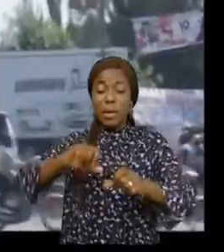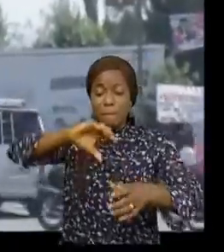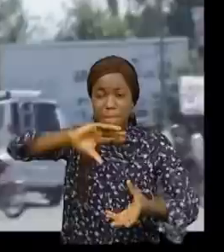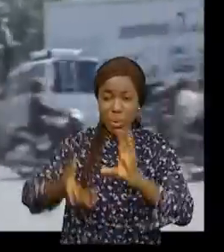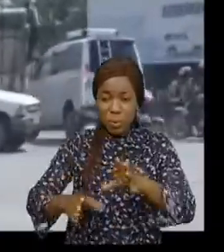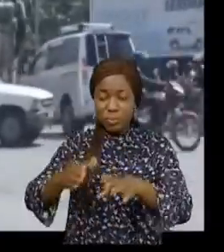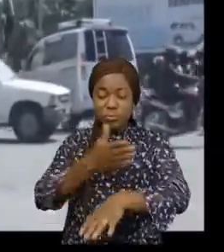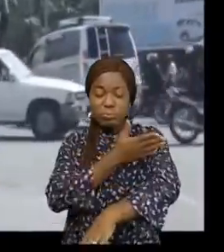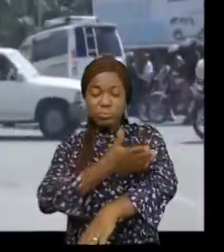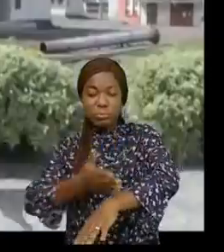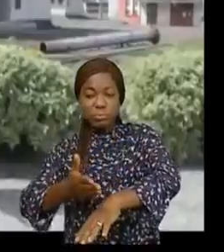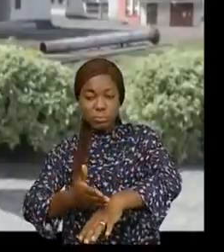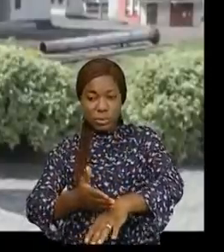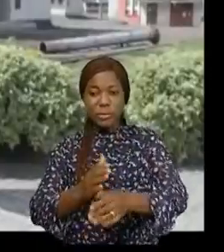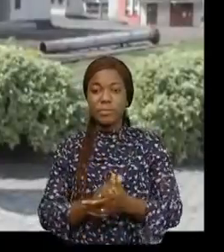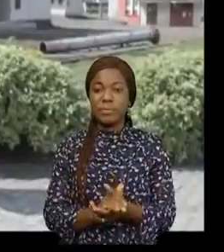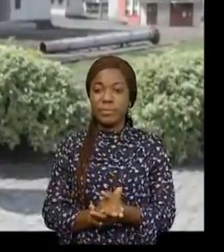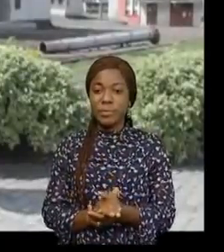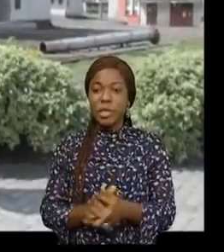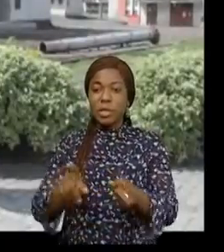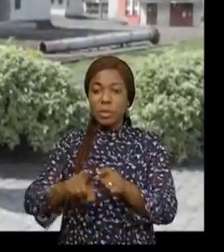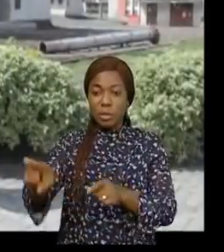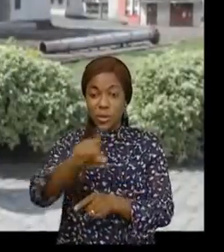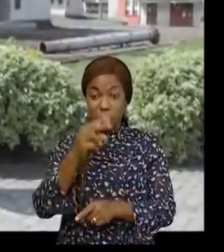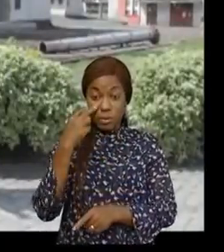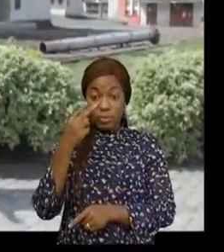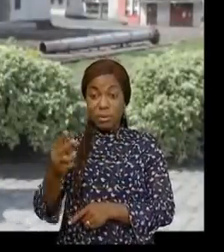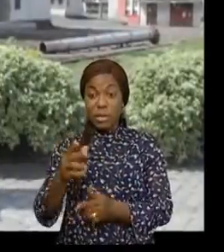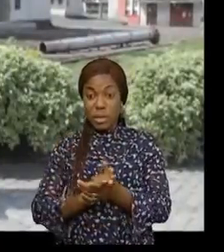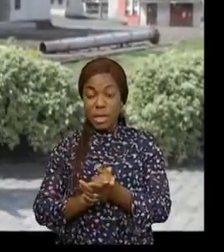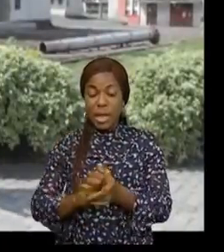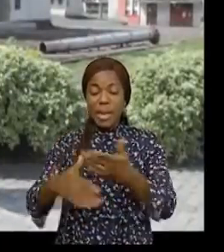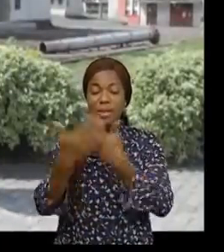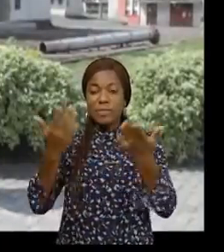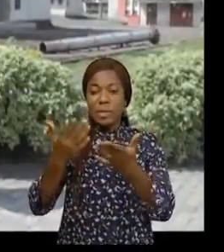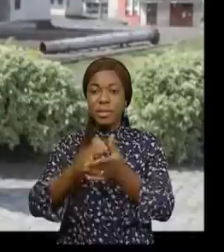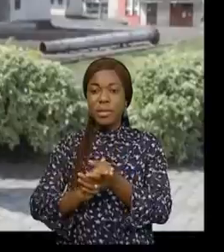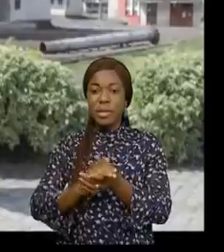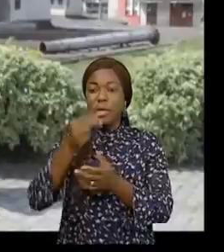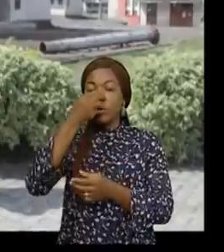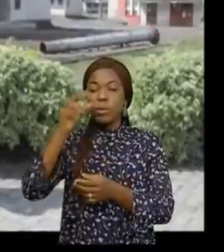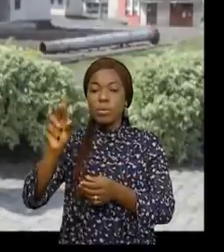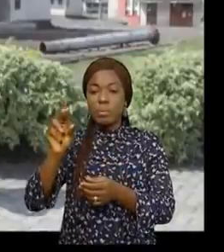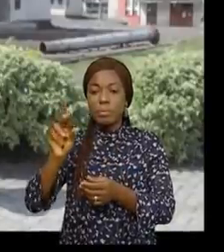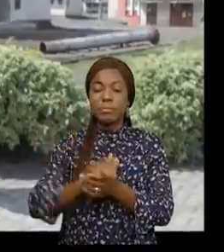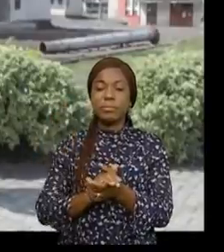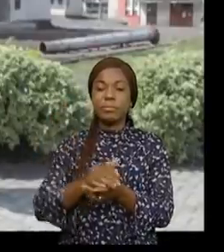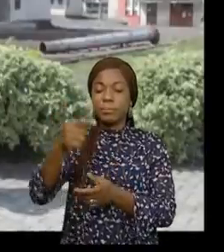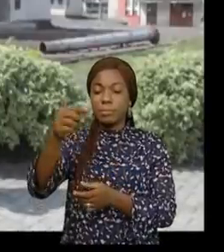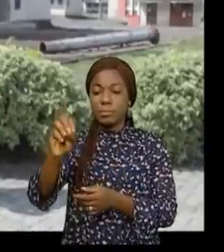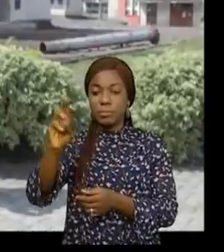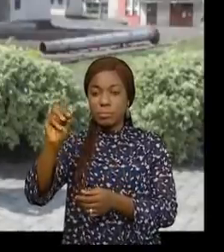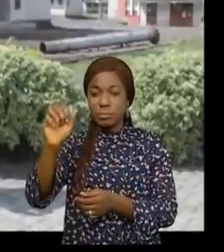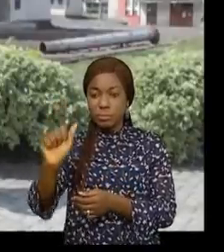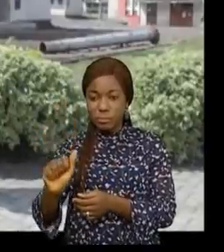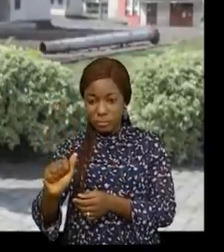diminué d'intensité et de fréquence. Comme on sait bien le voir, la ville de Goma a bougé depuis l'annonce de l'autorité provinciale de ses